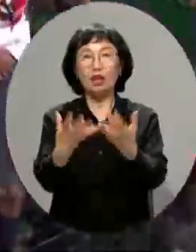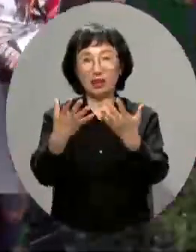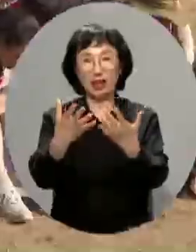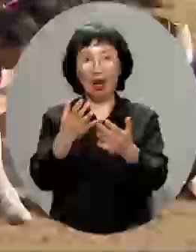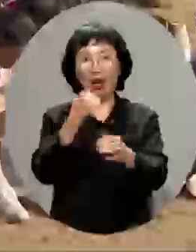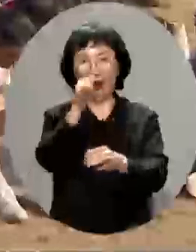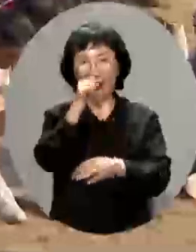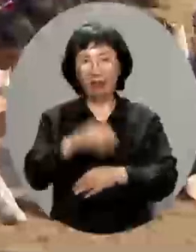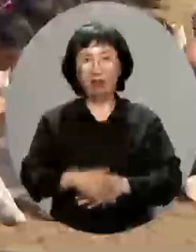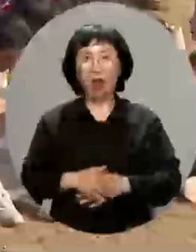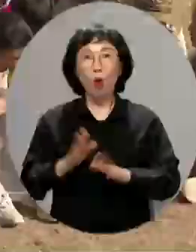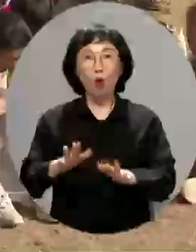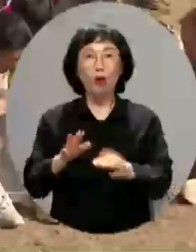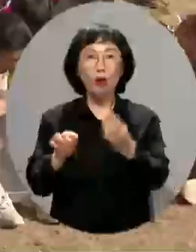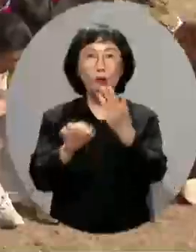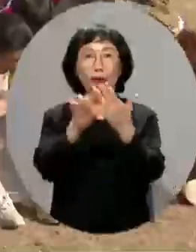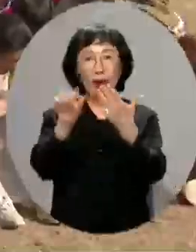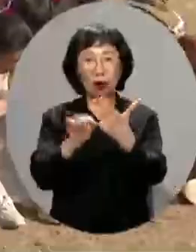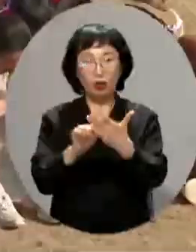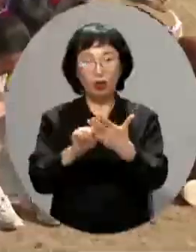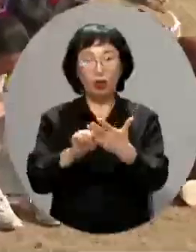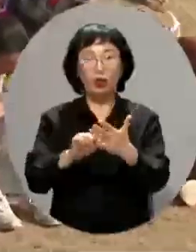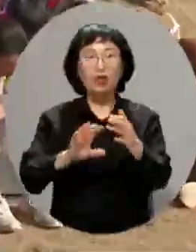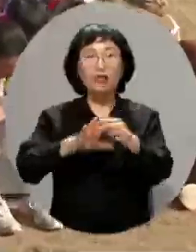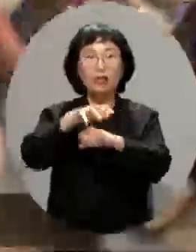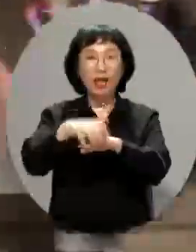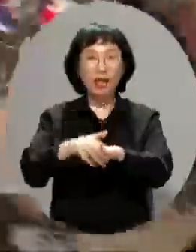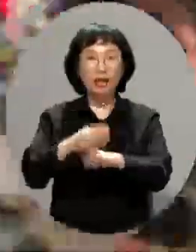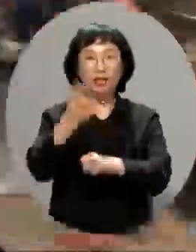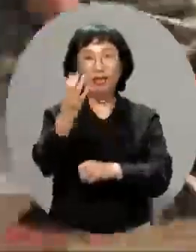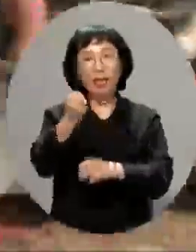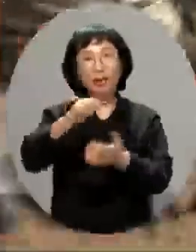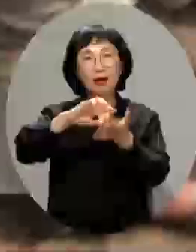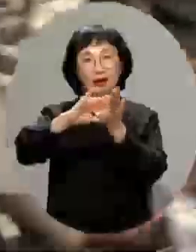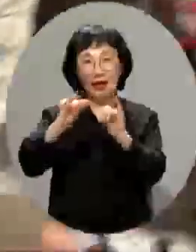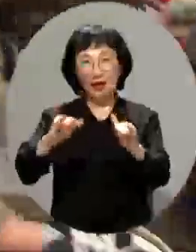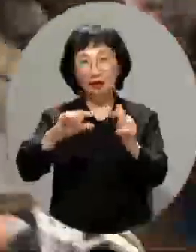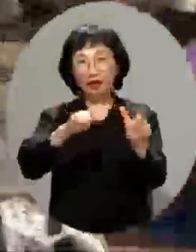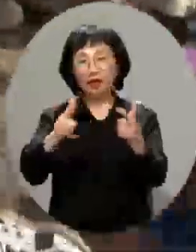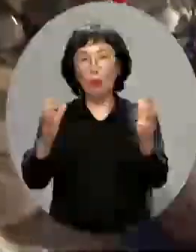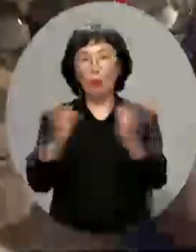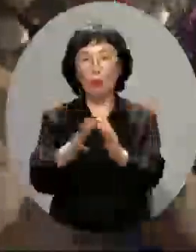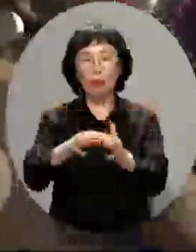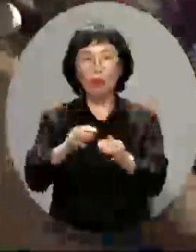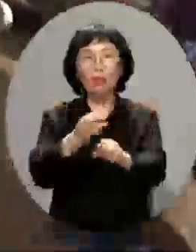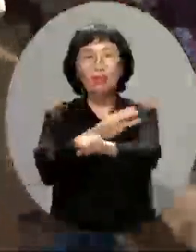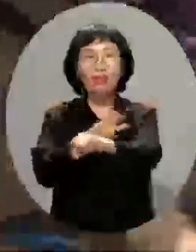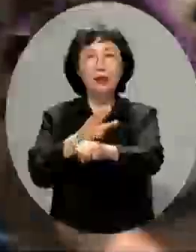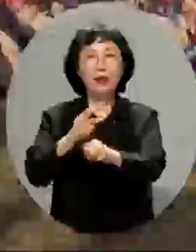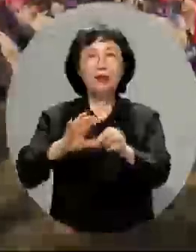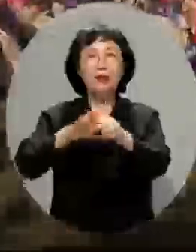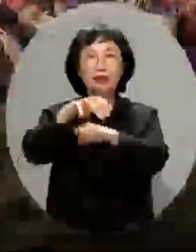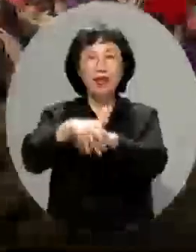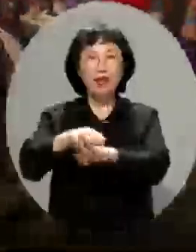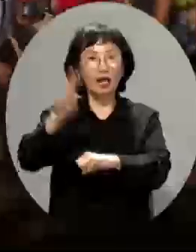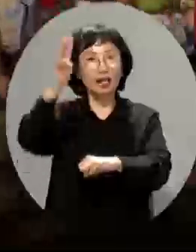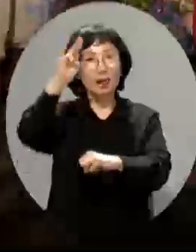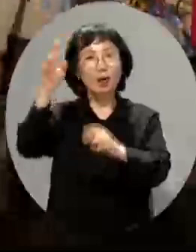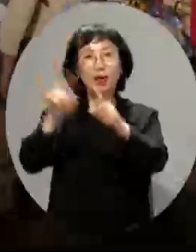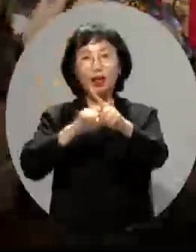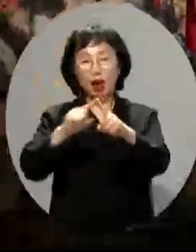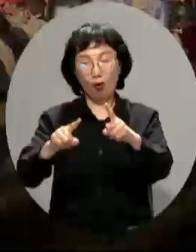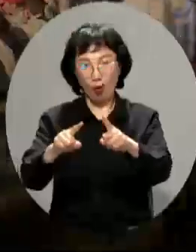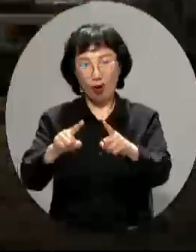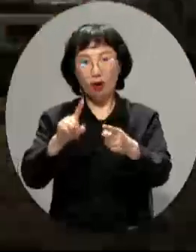있습니다. 오는 8월 전 세계에서 4만 명이 몰리는 새만금 세계 잼버리 대회. 투입되는 전체